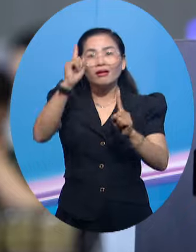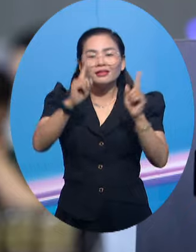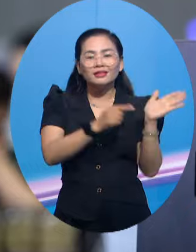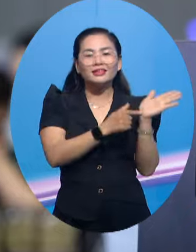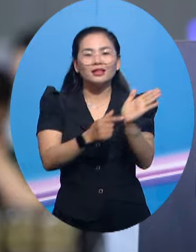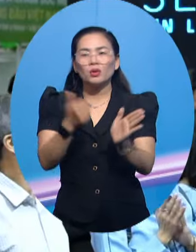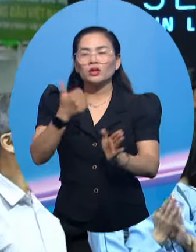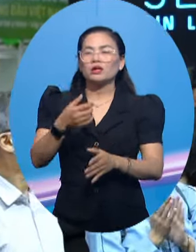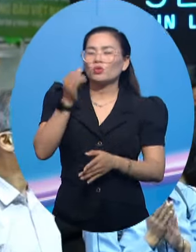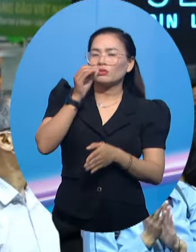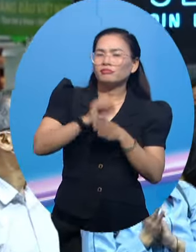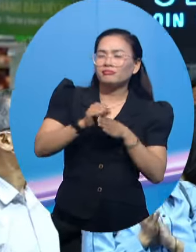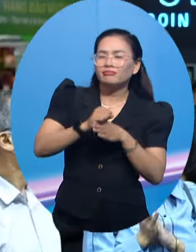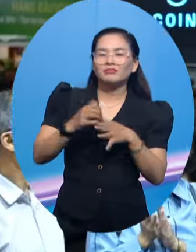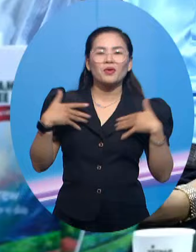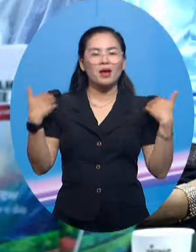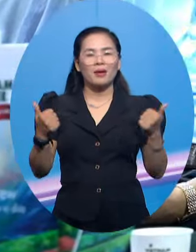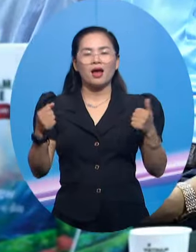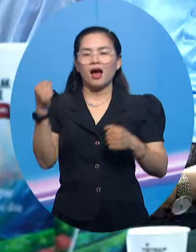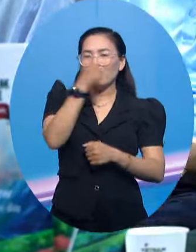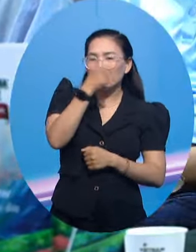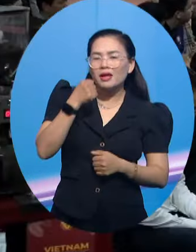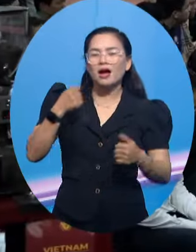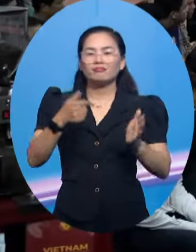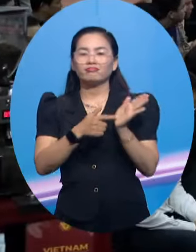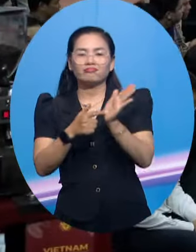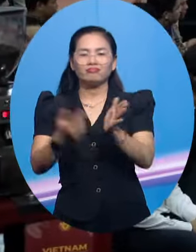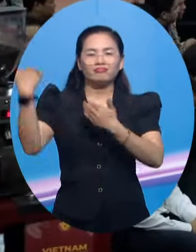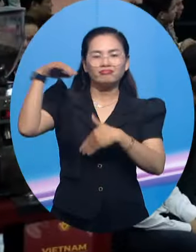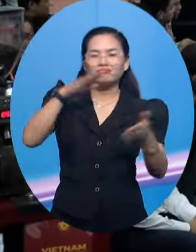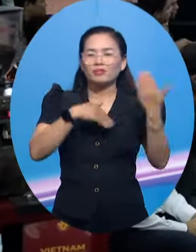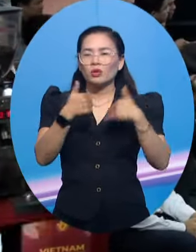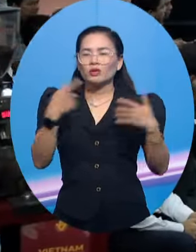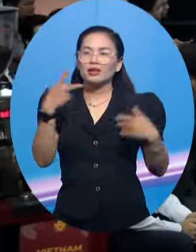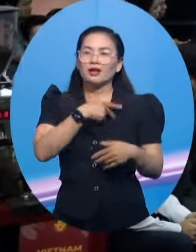văn hóa độc đáo với các màn trình diễn âm nhạc sôi động thu hút đông đảo khách tham quan.